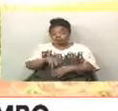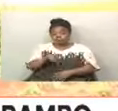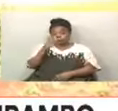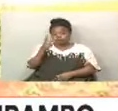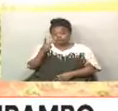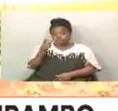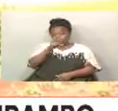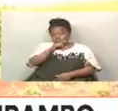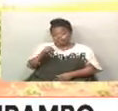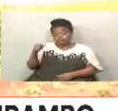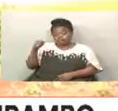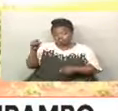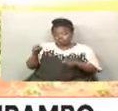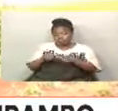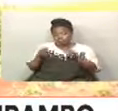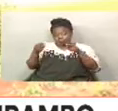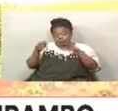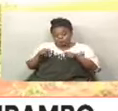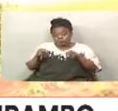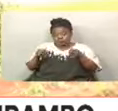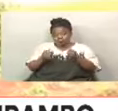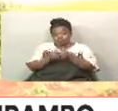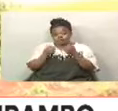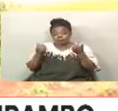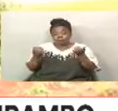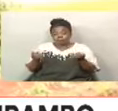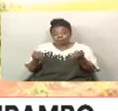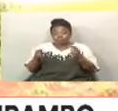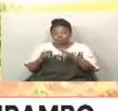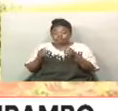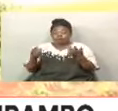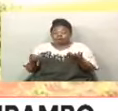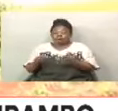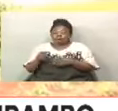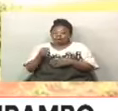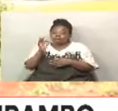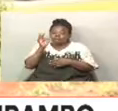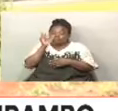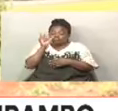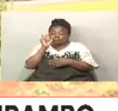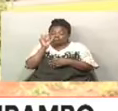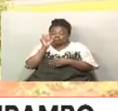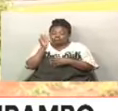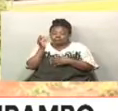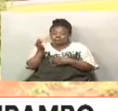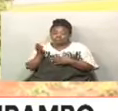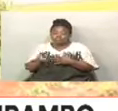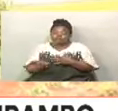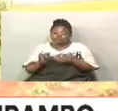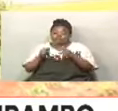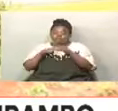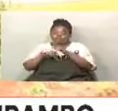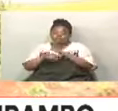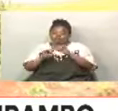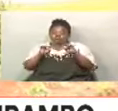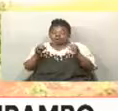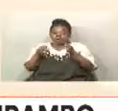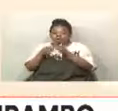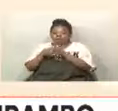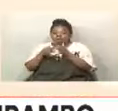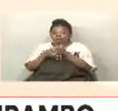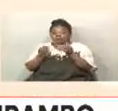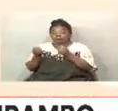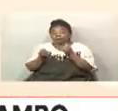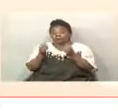ewedde akabenjera kaalyo tulere yaleetisa ebikuta by'emmwanyi nejja neegezaako n'eremera ddereeva